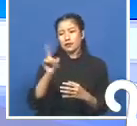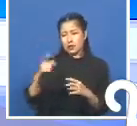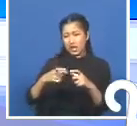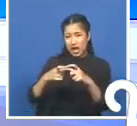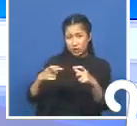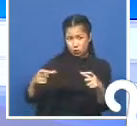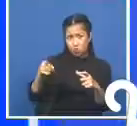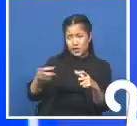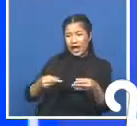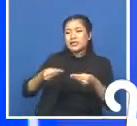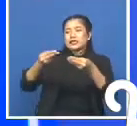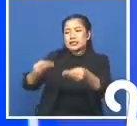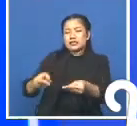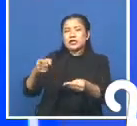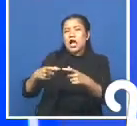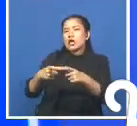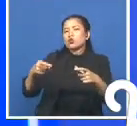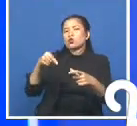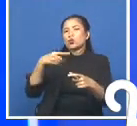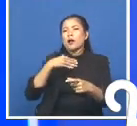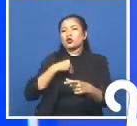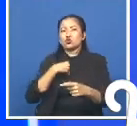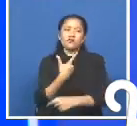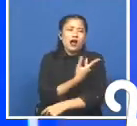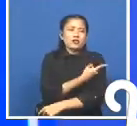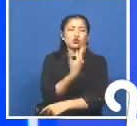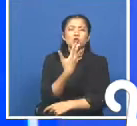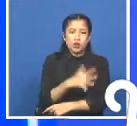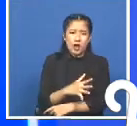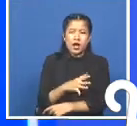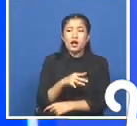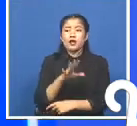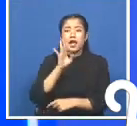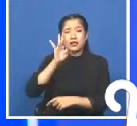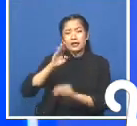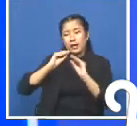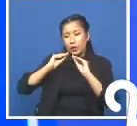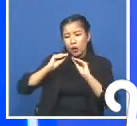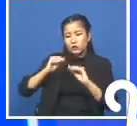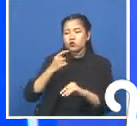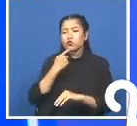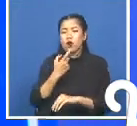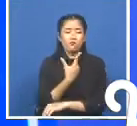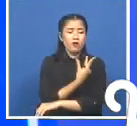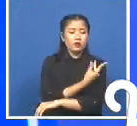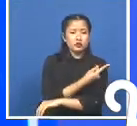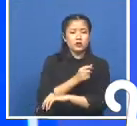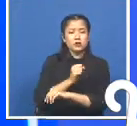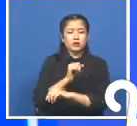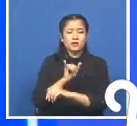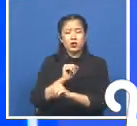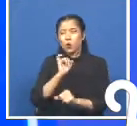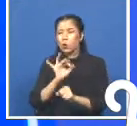edukasi bagaimana agar tidak tertular COVID-19 hingga nantinya mendapatkan vaksin untuk yang kedua